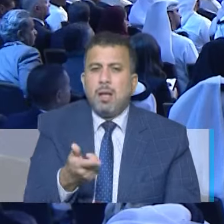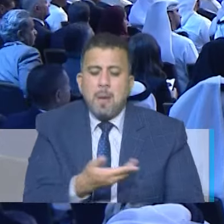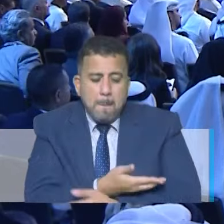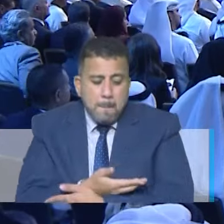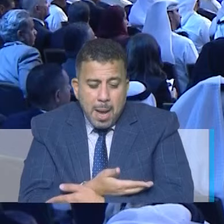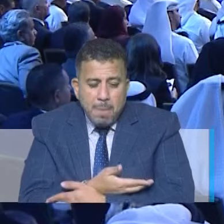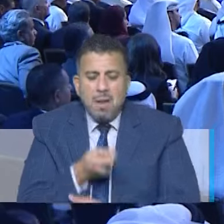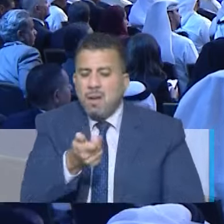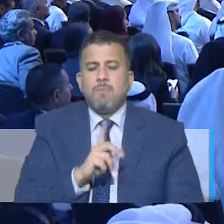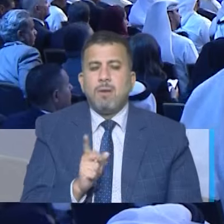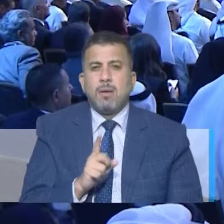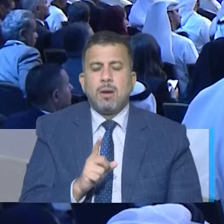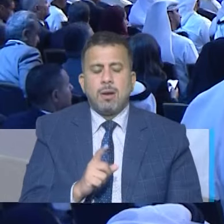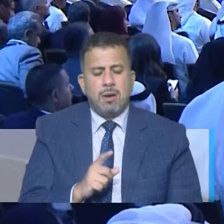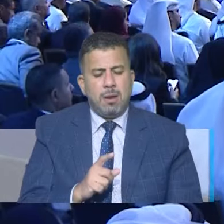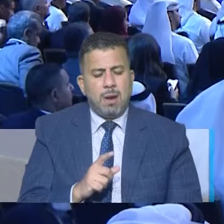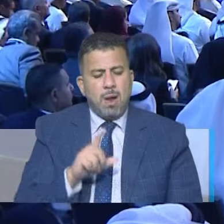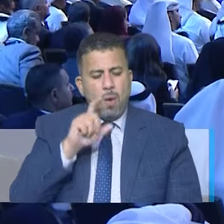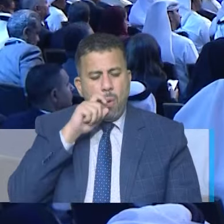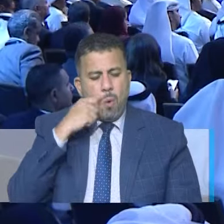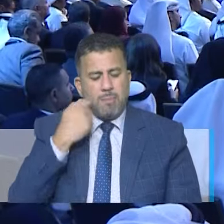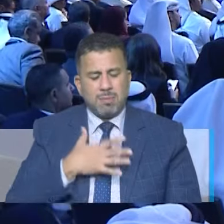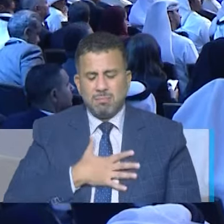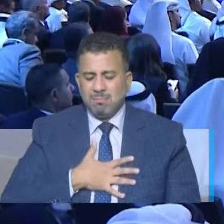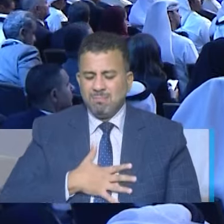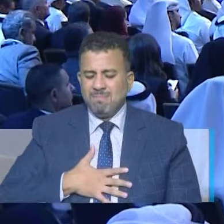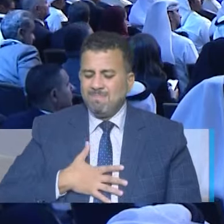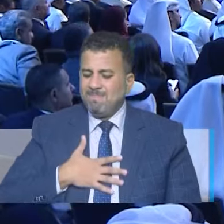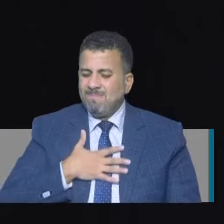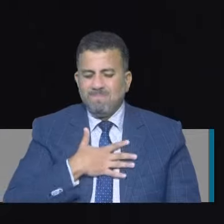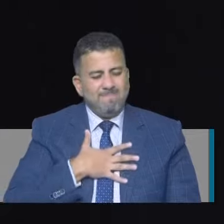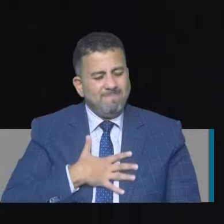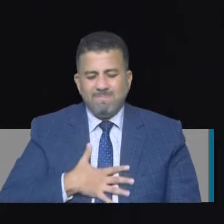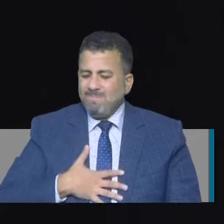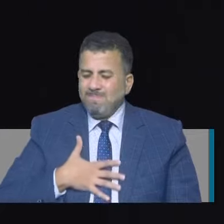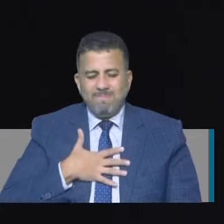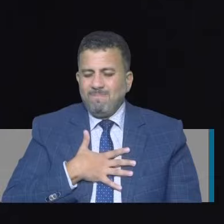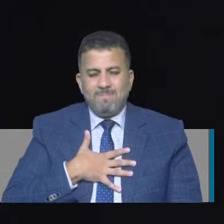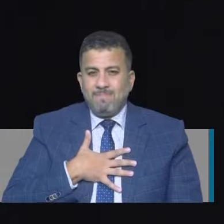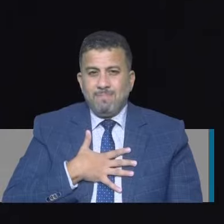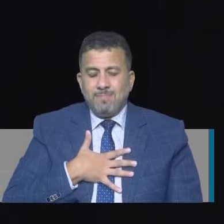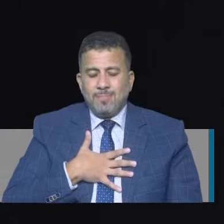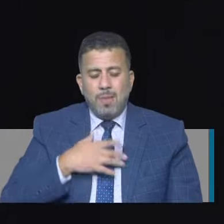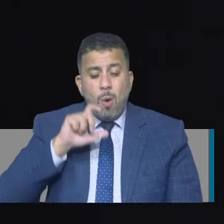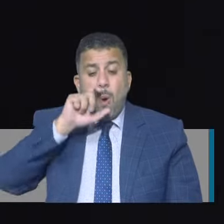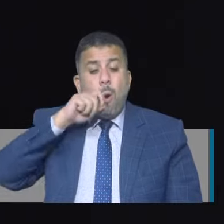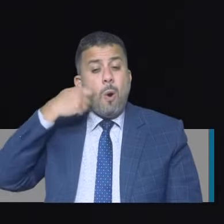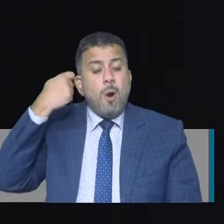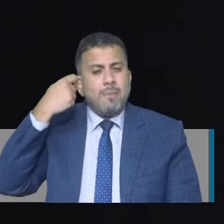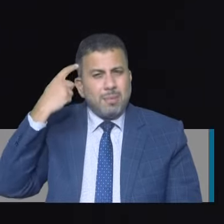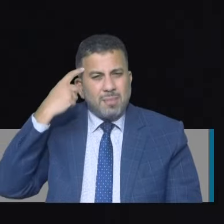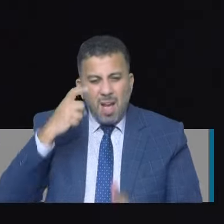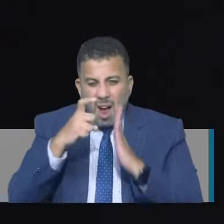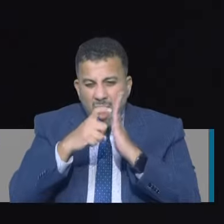فقط حرك هذا الموقف شيئا في نفس عم جعله في لحظتها يغير